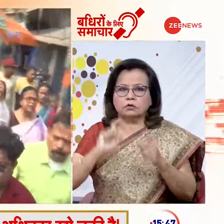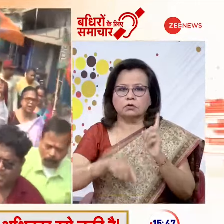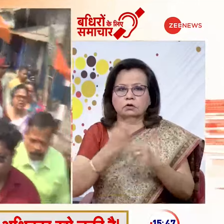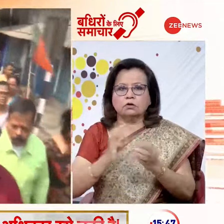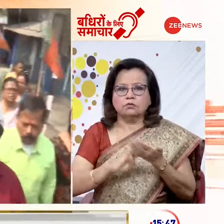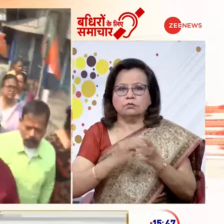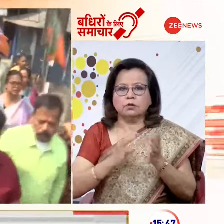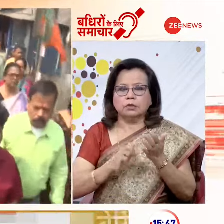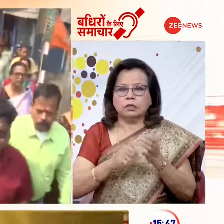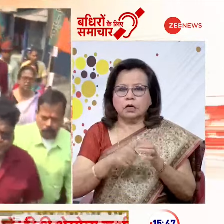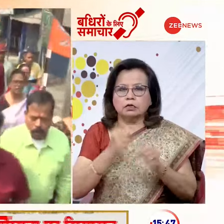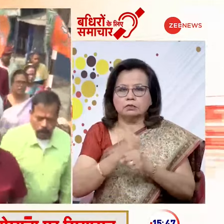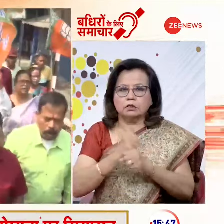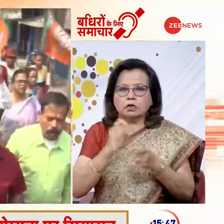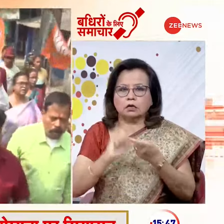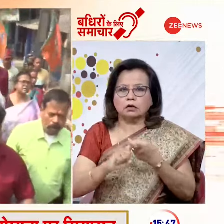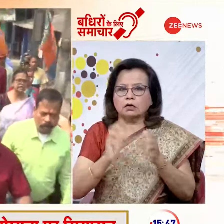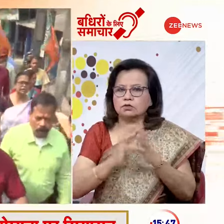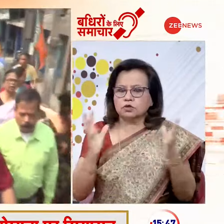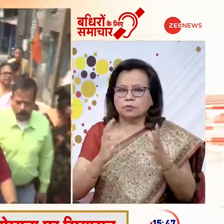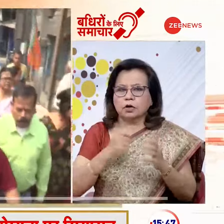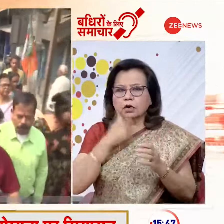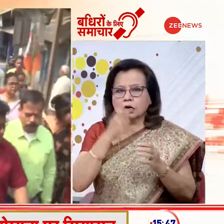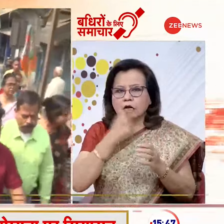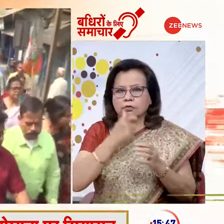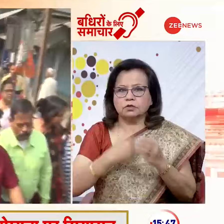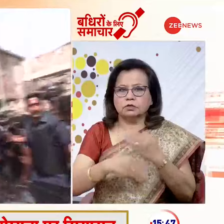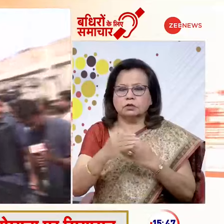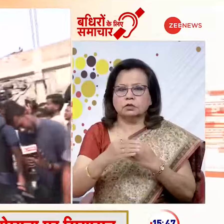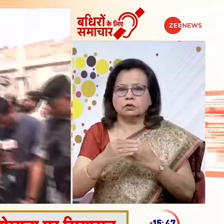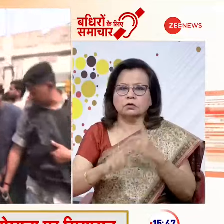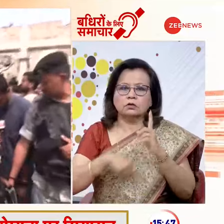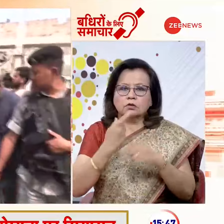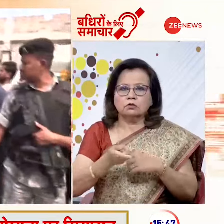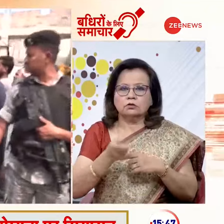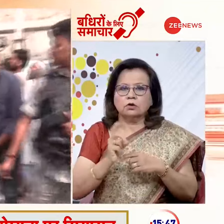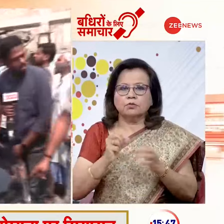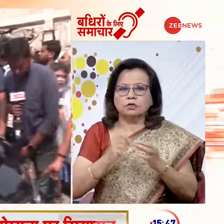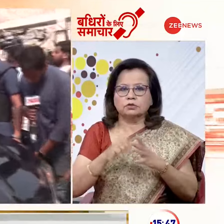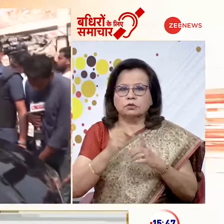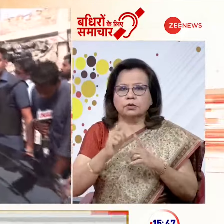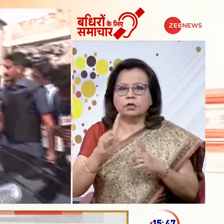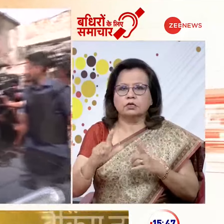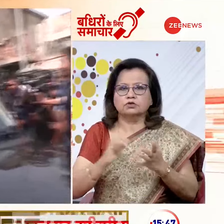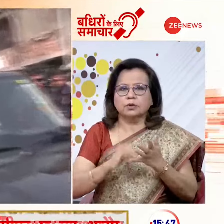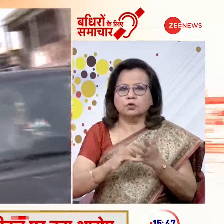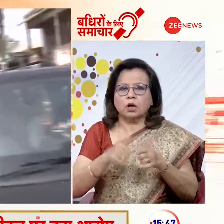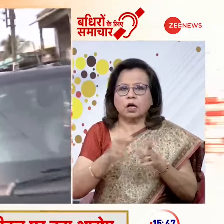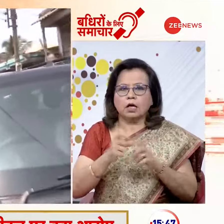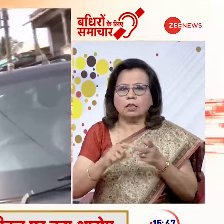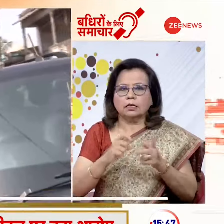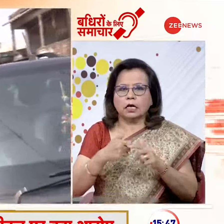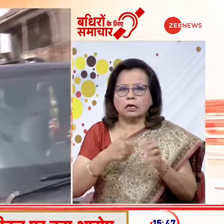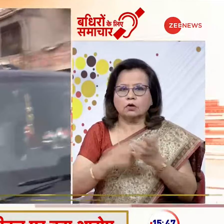और ममता सरकार के खिलाफ जम कर नारेबाजी की वहीं दूसरी ओर वीजेपी ने था शुवेंदू